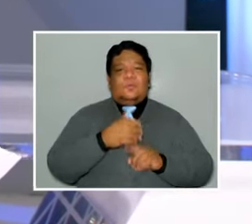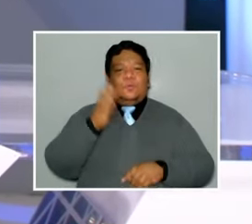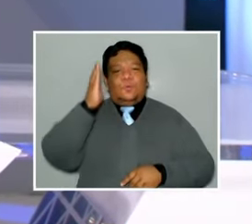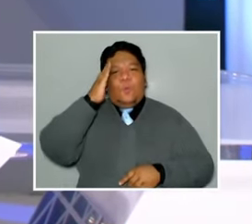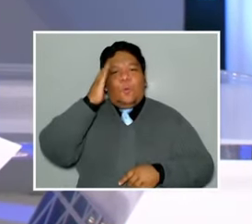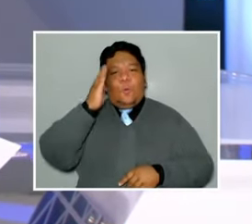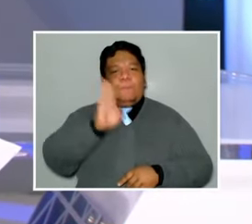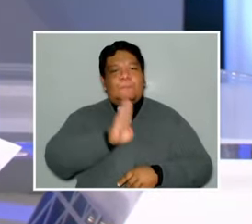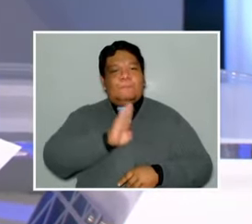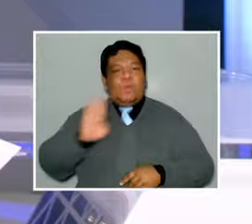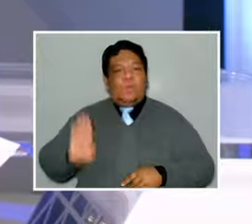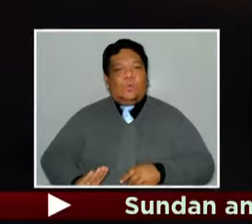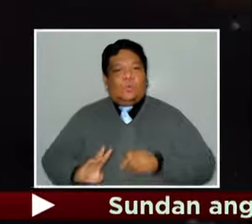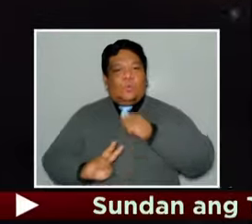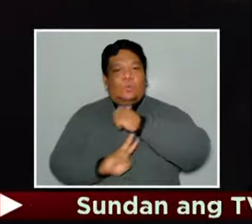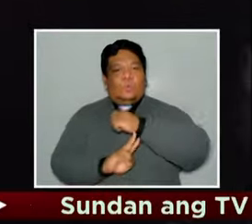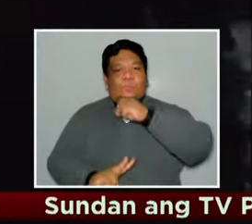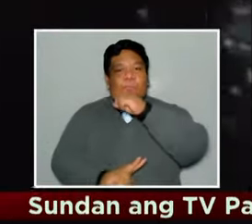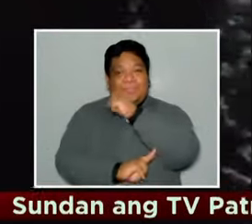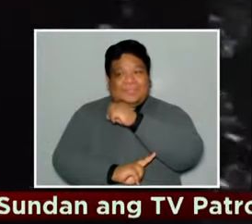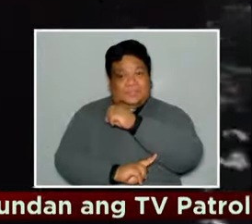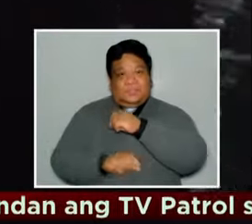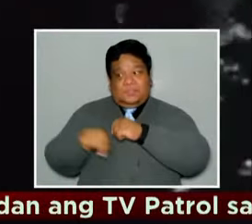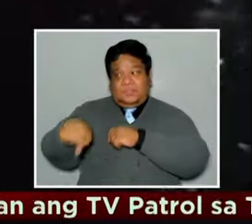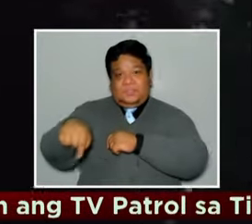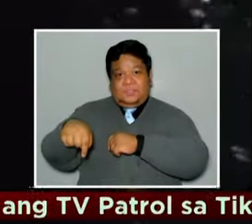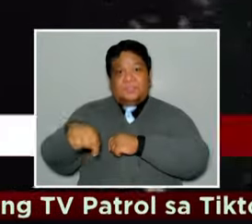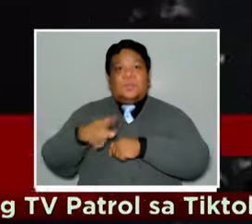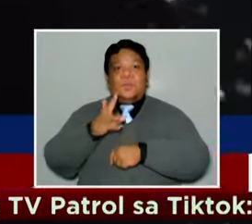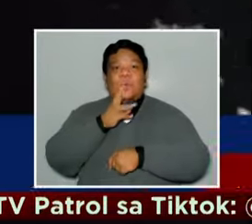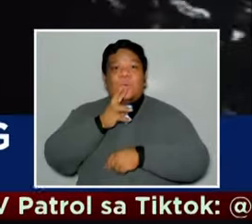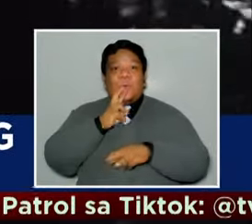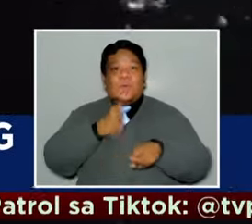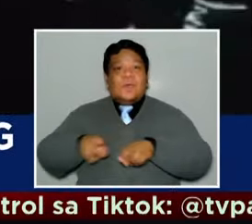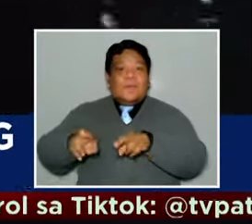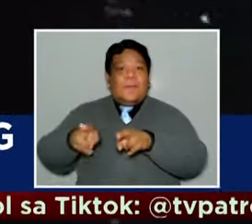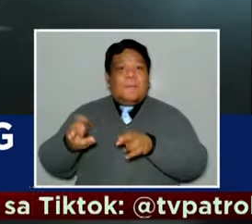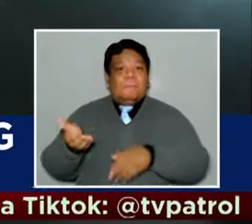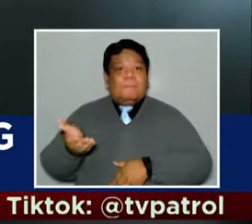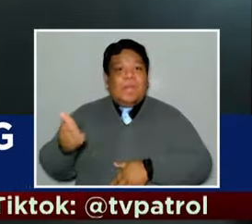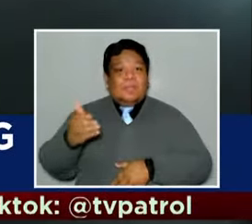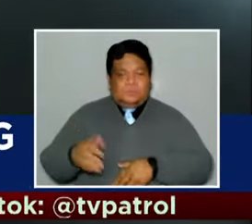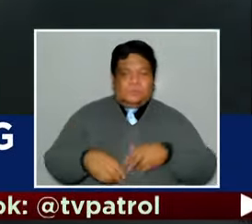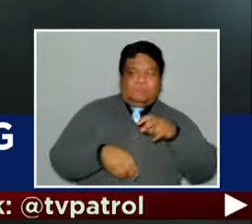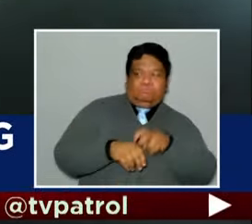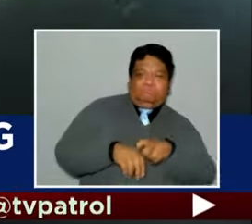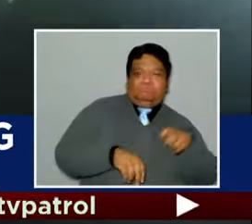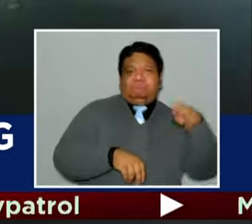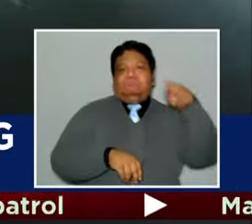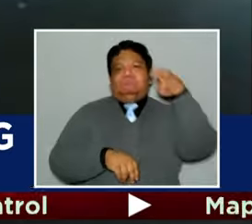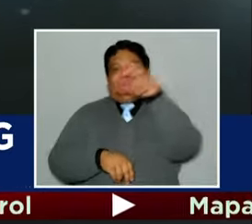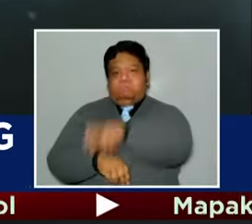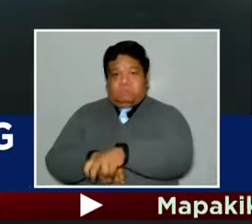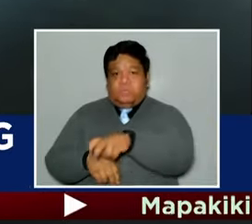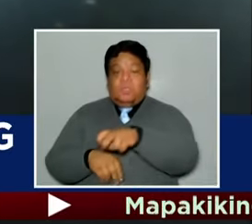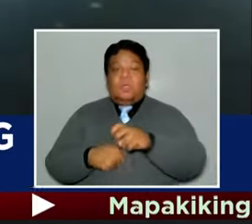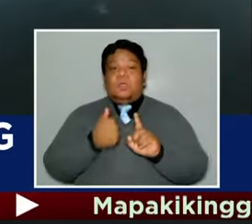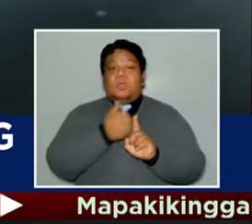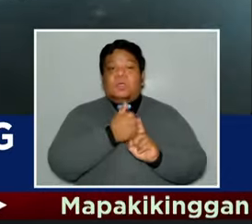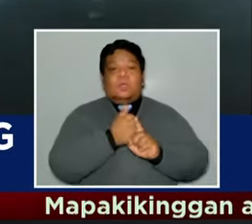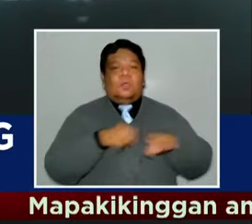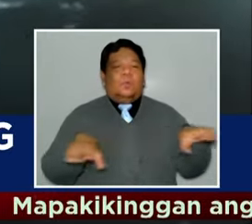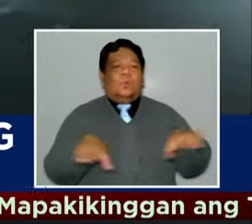gabi. Kinilala ang biktima na si Jonathan Pava, trabahador ng isang construction site malapit sa